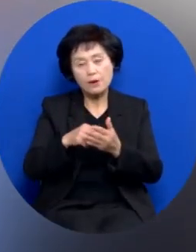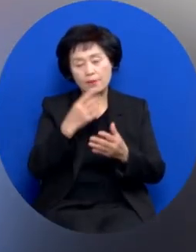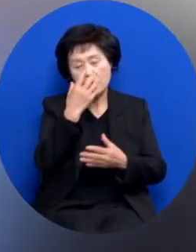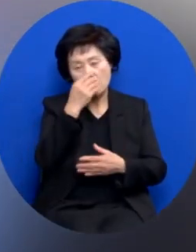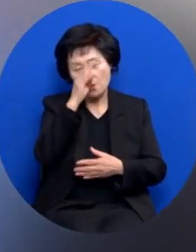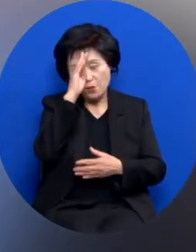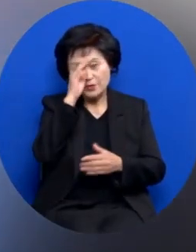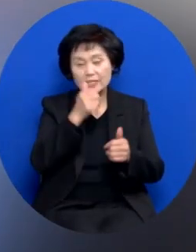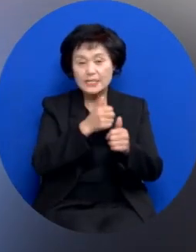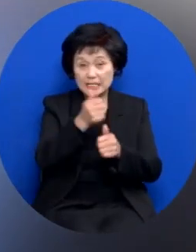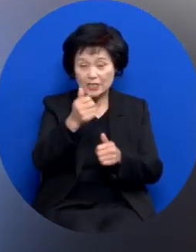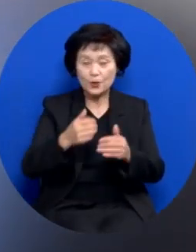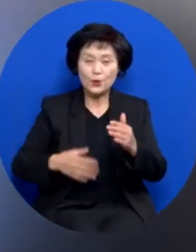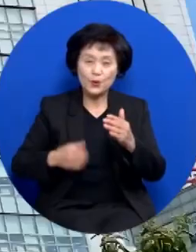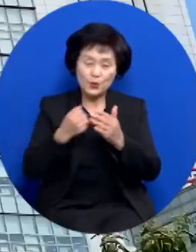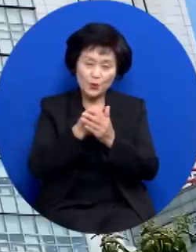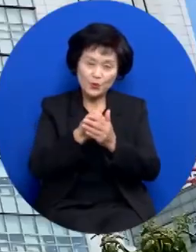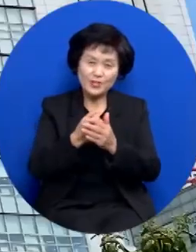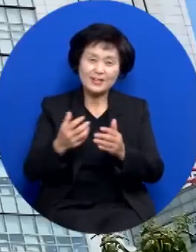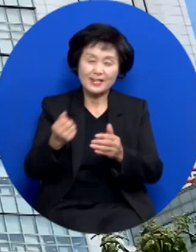갖고 사시길 바란다고 말했습니다.